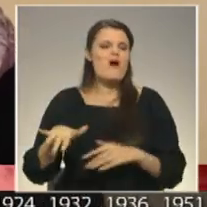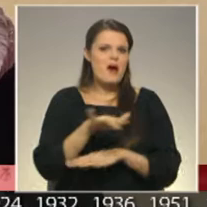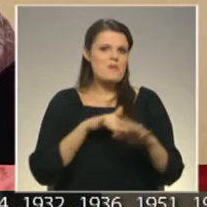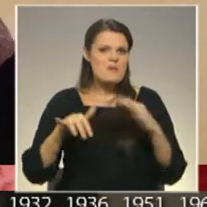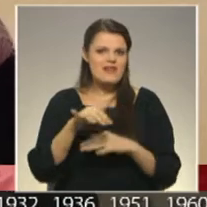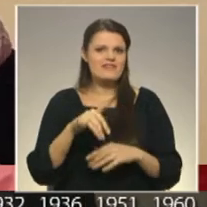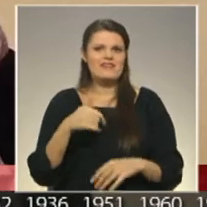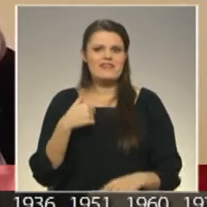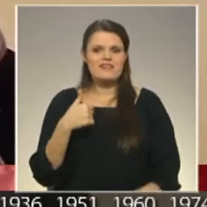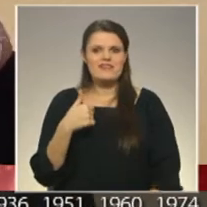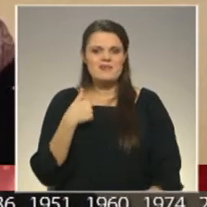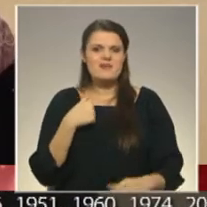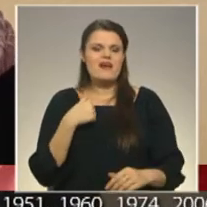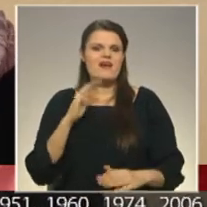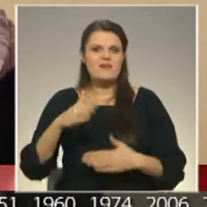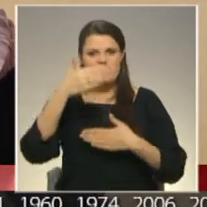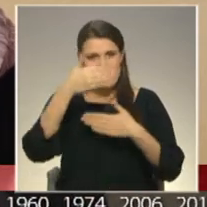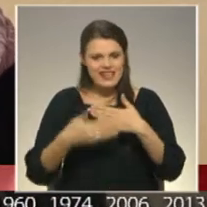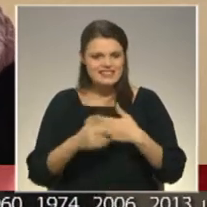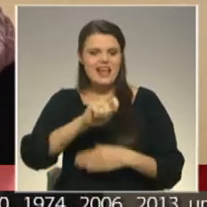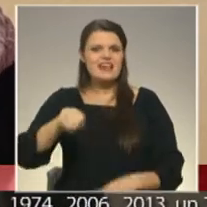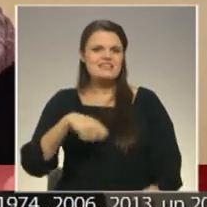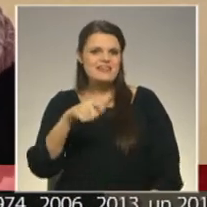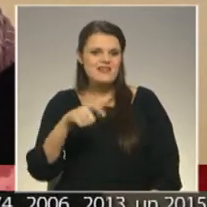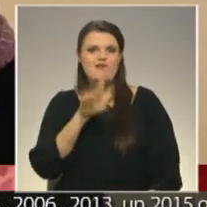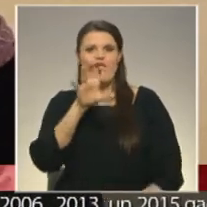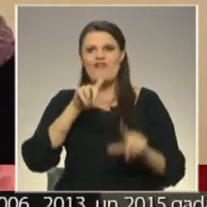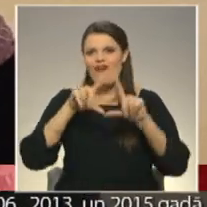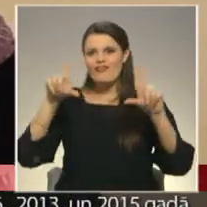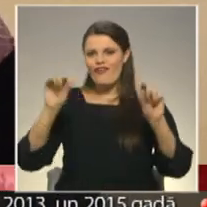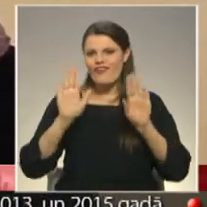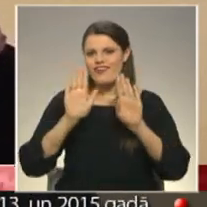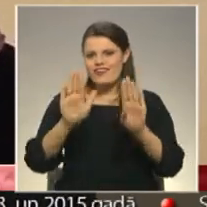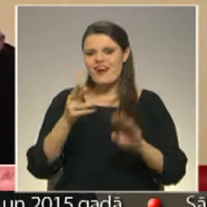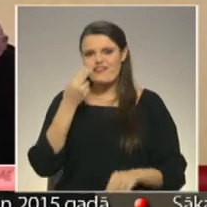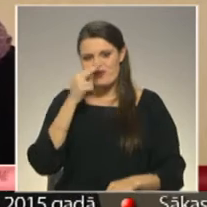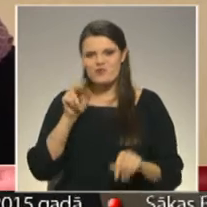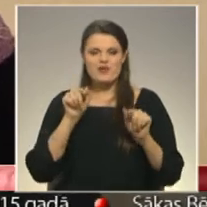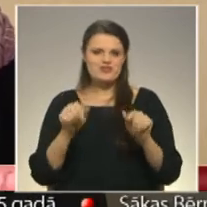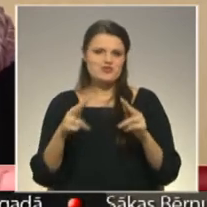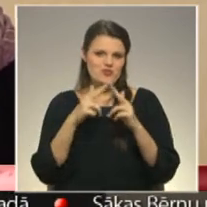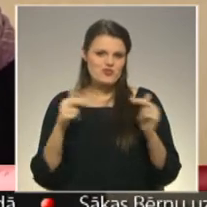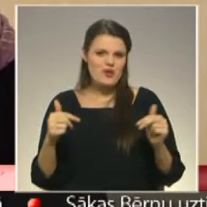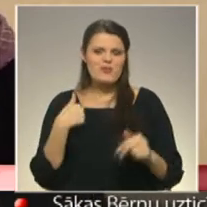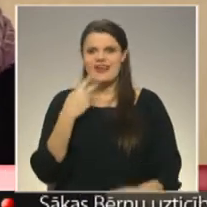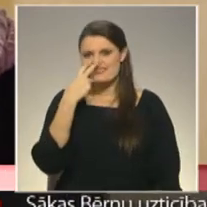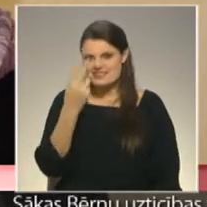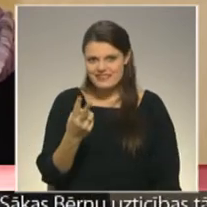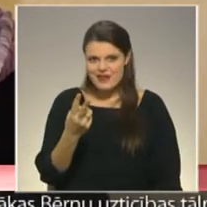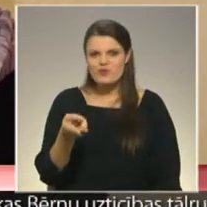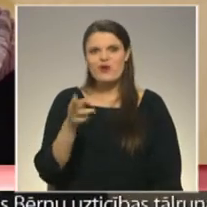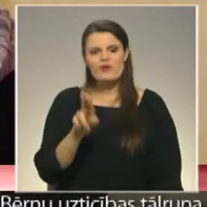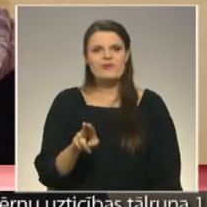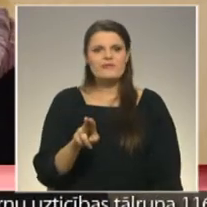man virtuvē pie sienas ir fotogrāfija no šitās nometnēs. Es skatos